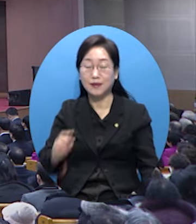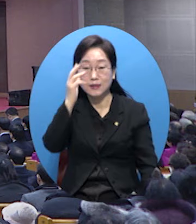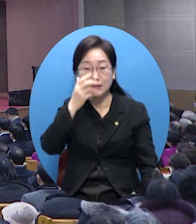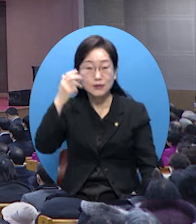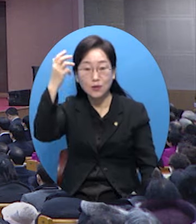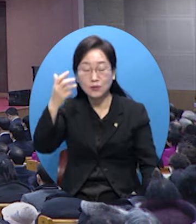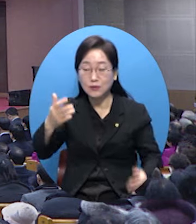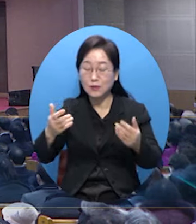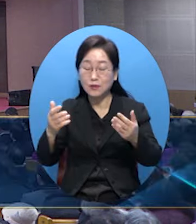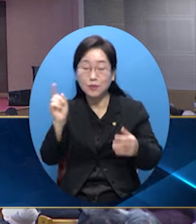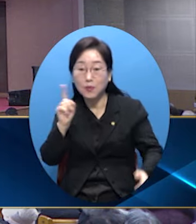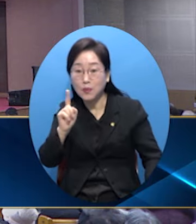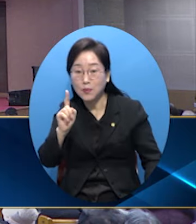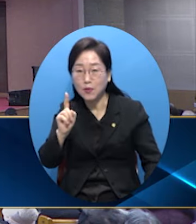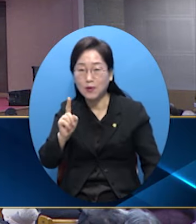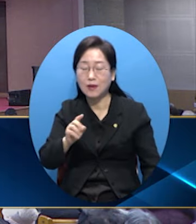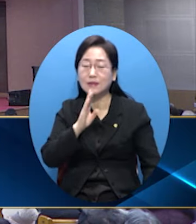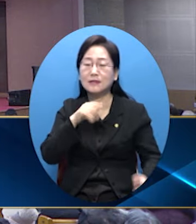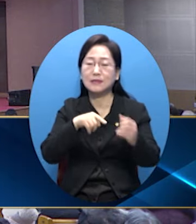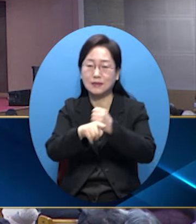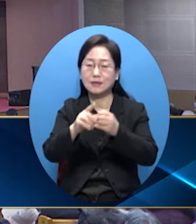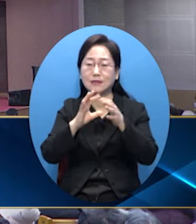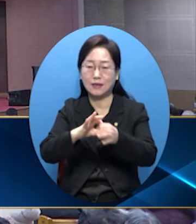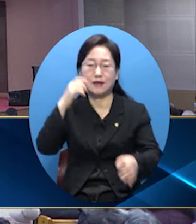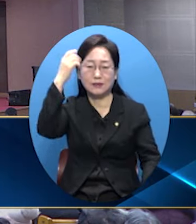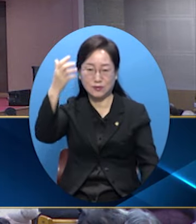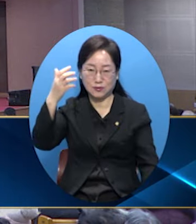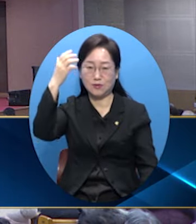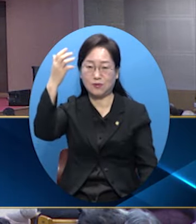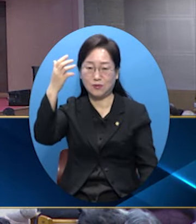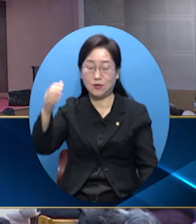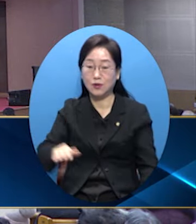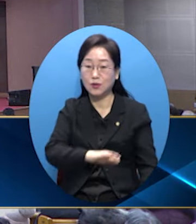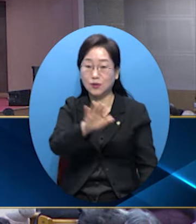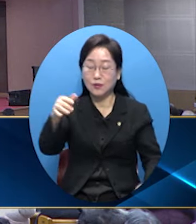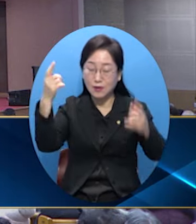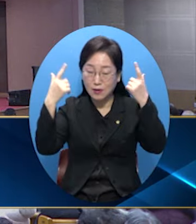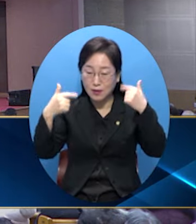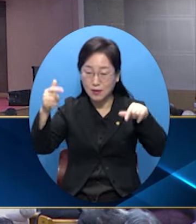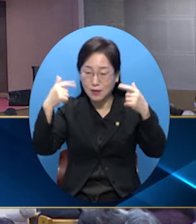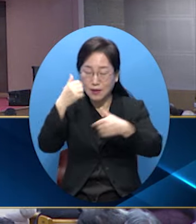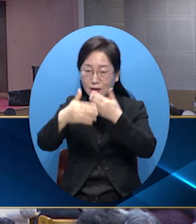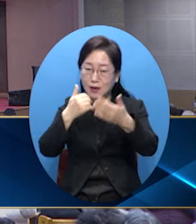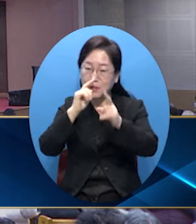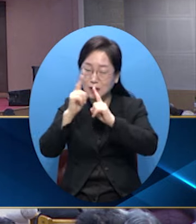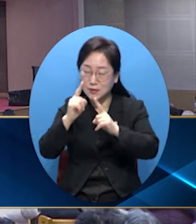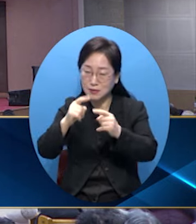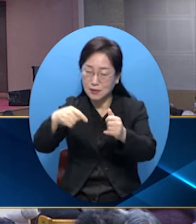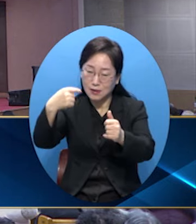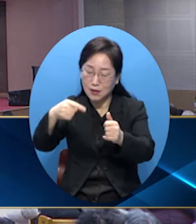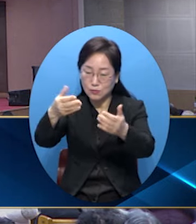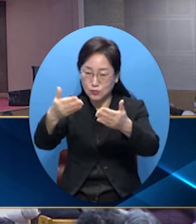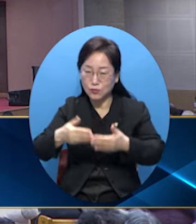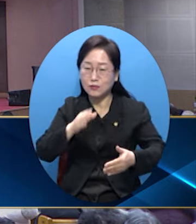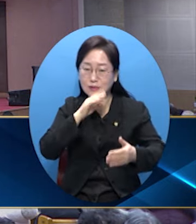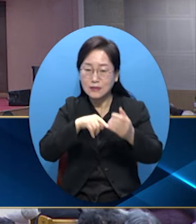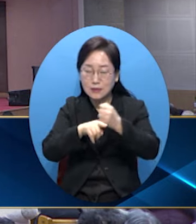성령님 어떤 분이시냐? 진리의 영이시다. 우리에게 늘 하는 말씀을 통해서 진리를 가르쳐 주십니다.